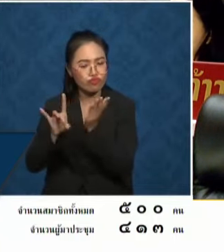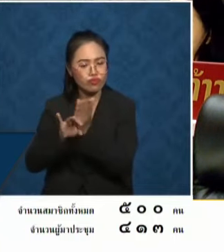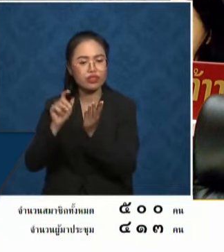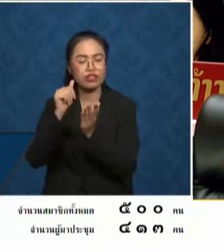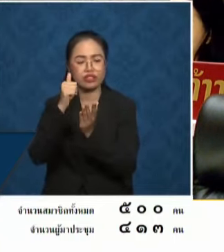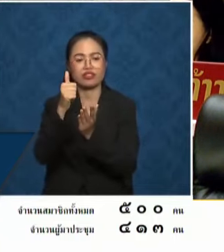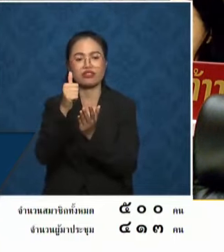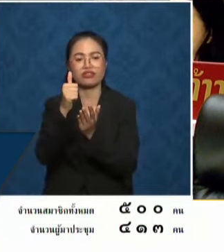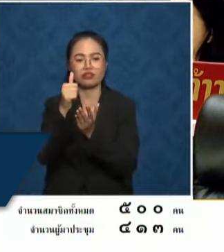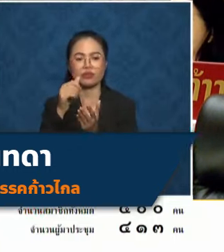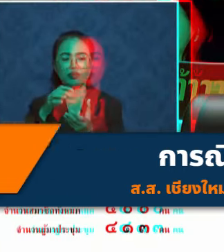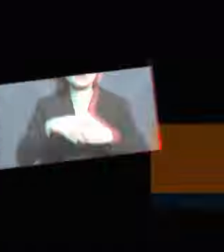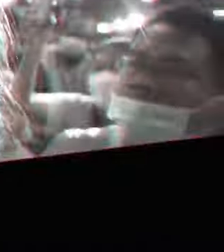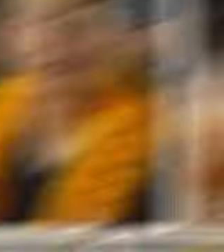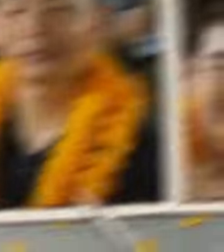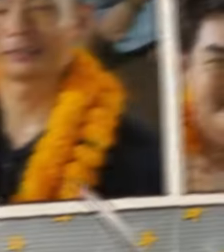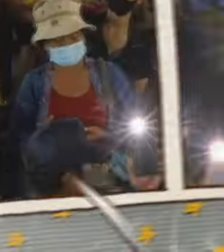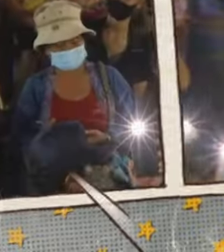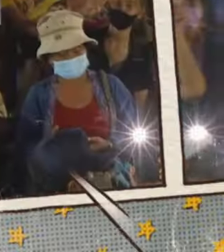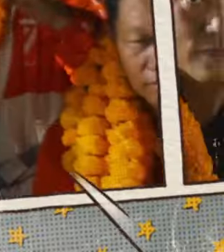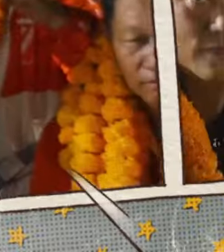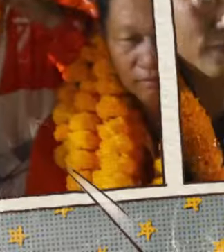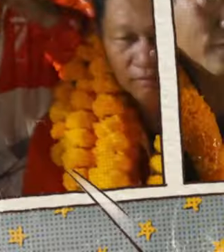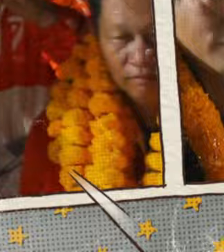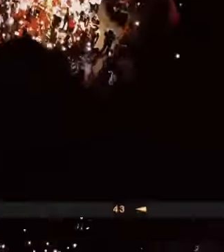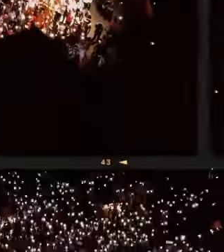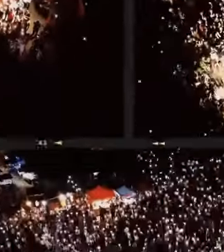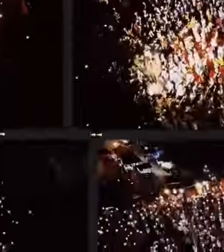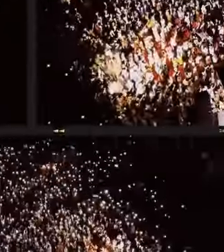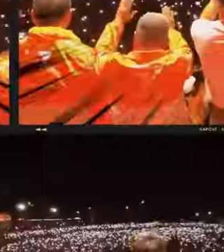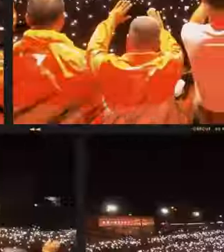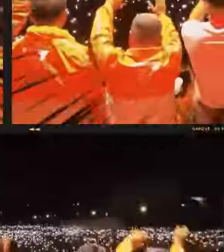ขอบคุณค่ะ